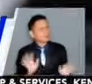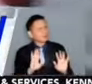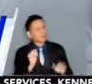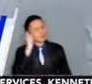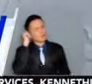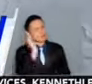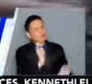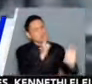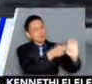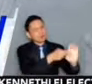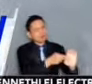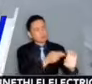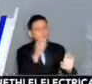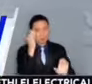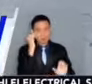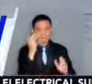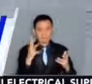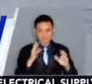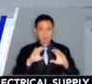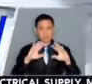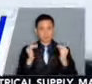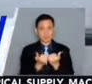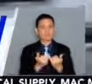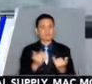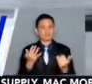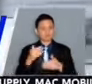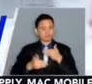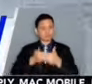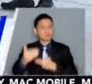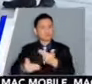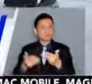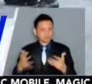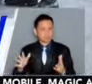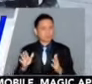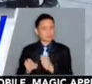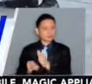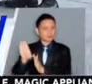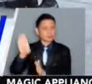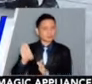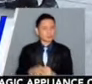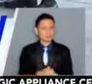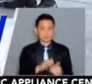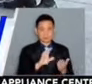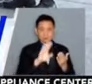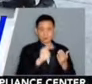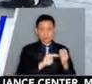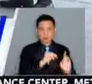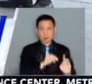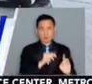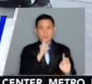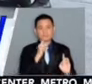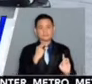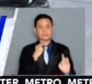consolidated na raw sila. Ang iba naman, hindi na tumututol sa programa dahil wala na rin daw silang magagawa.